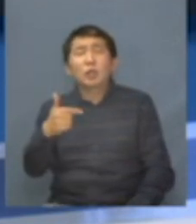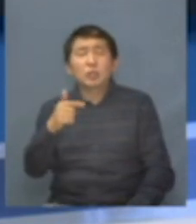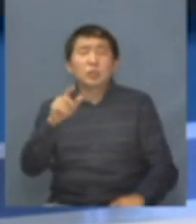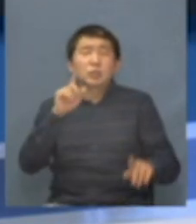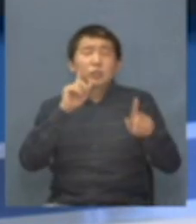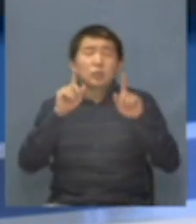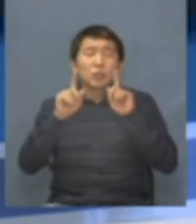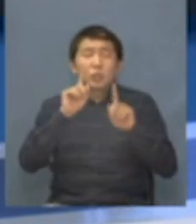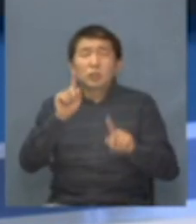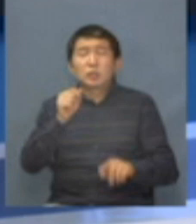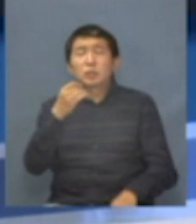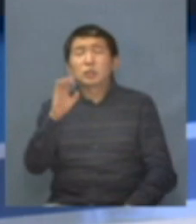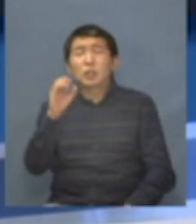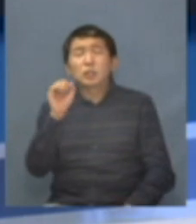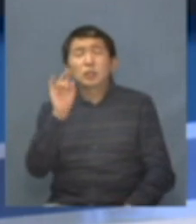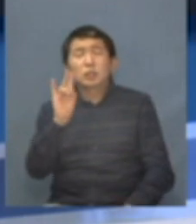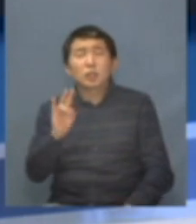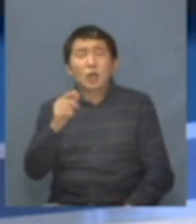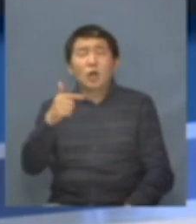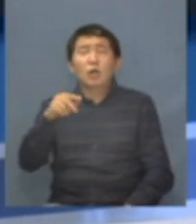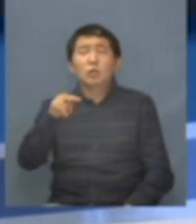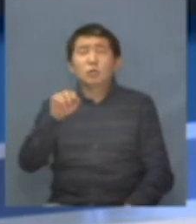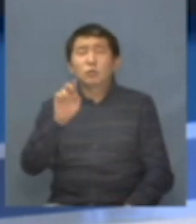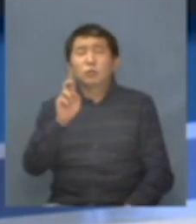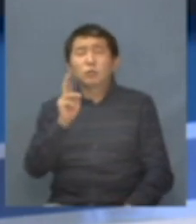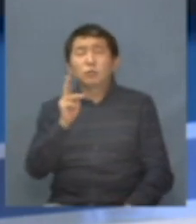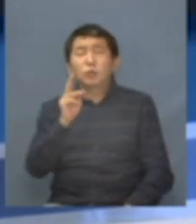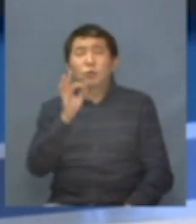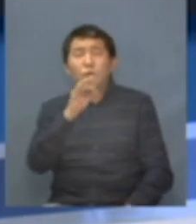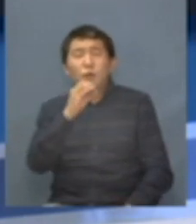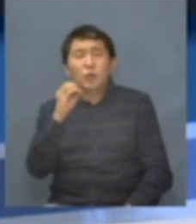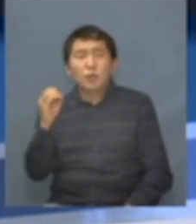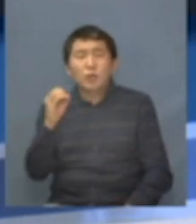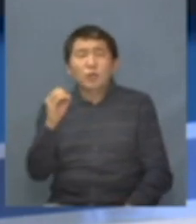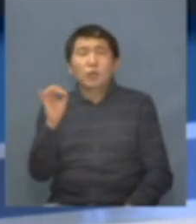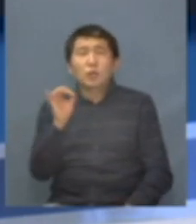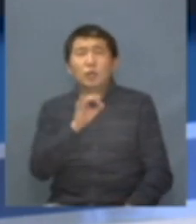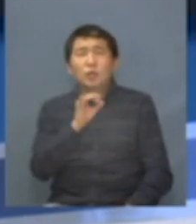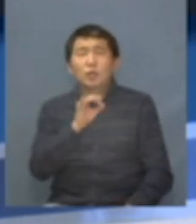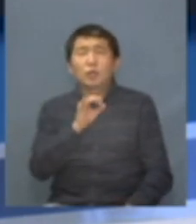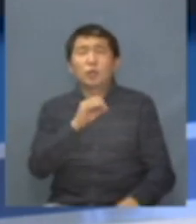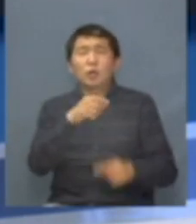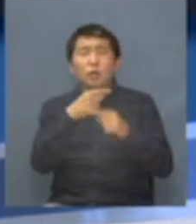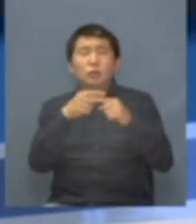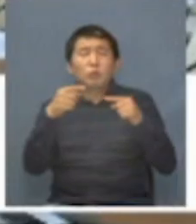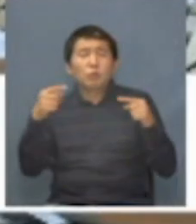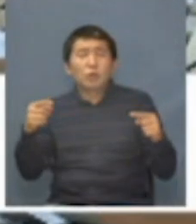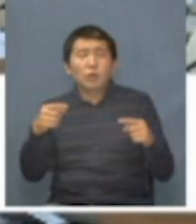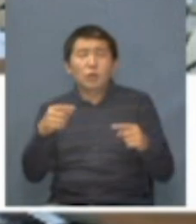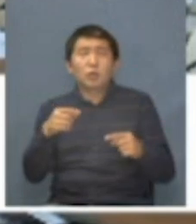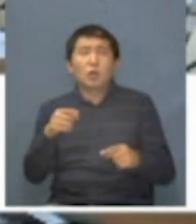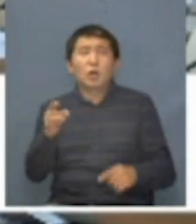Зайсан, Тарбағатай, Улан, Глубокое, Күршім аудандарының қыз-келіншектері қатысты.